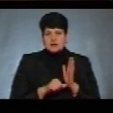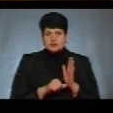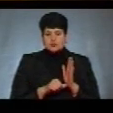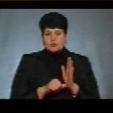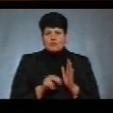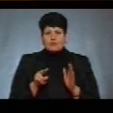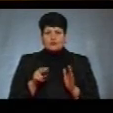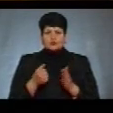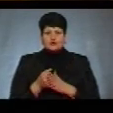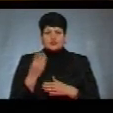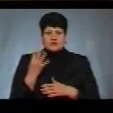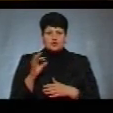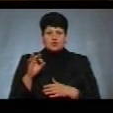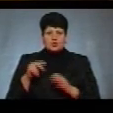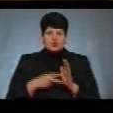2016, по